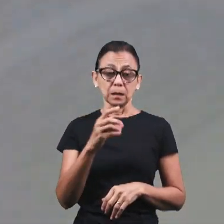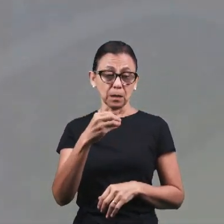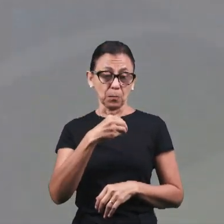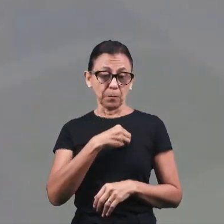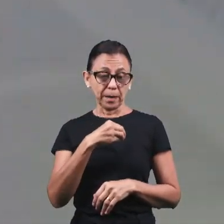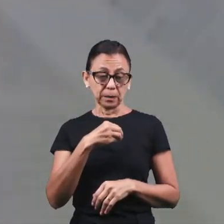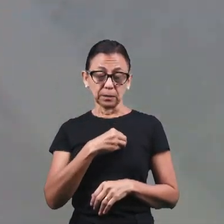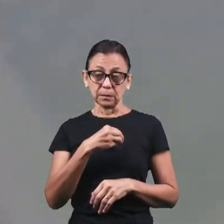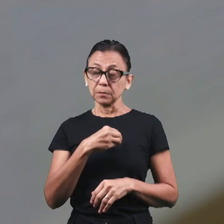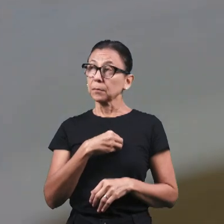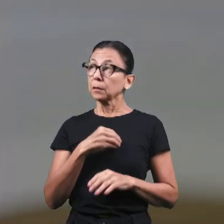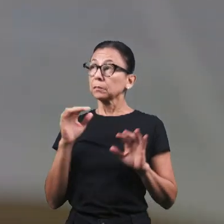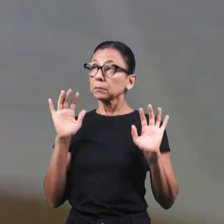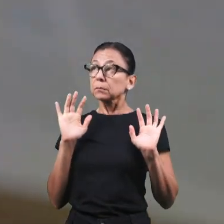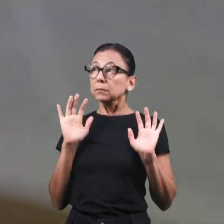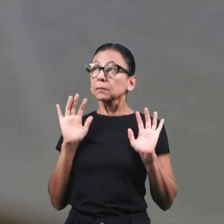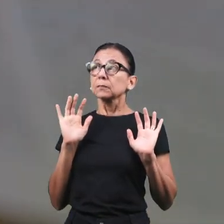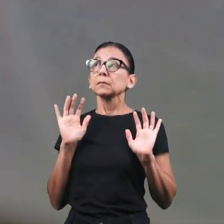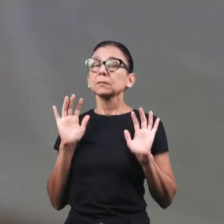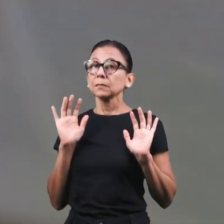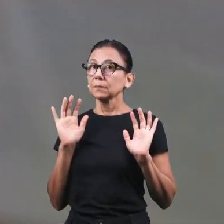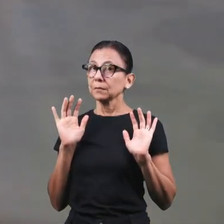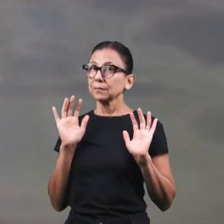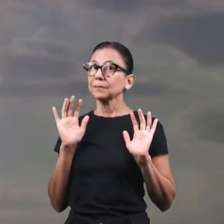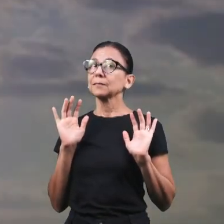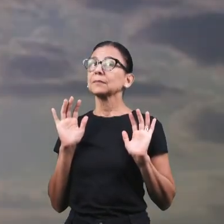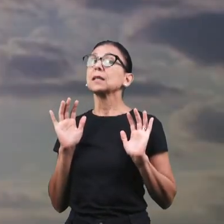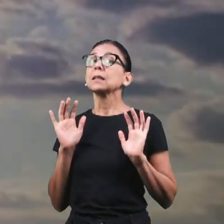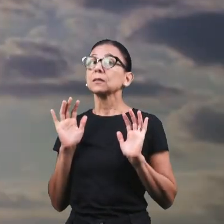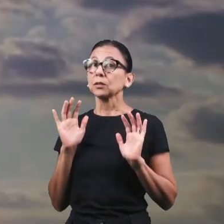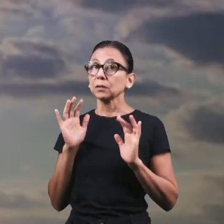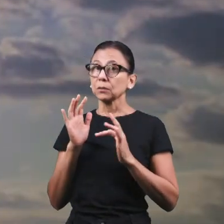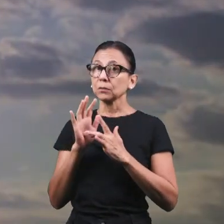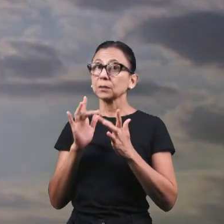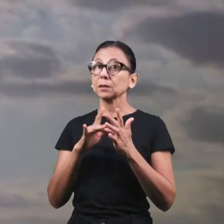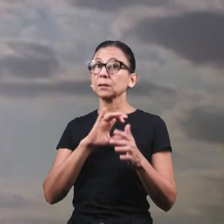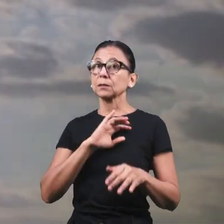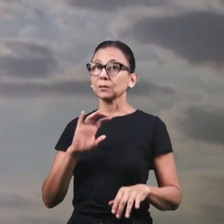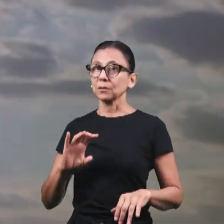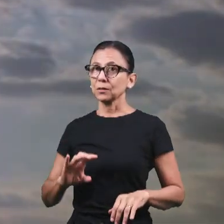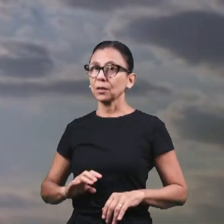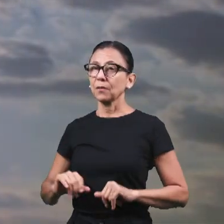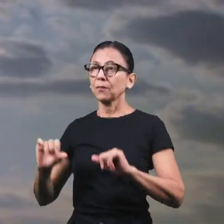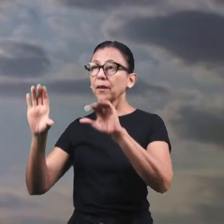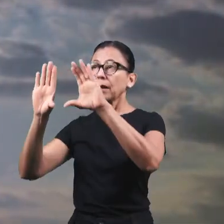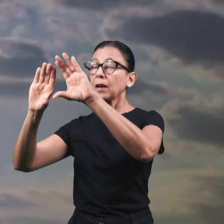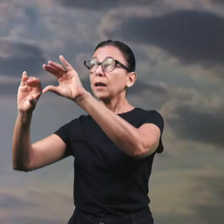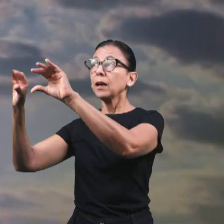Não peques mais, Jesus Cristo